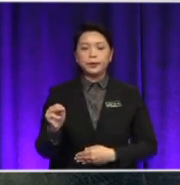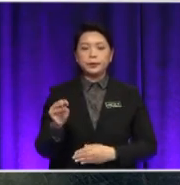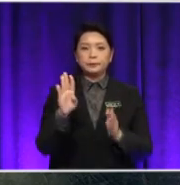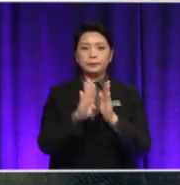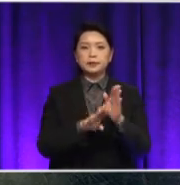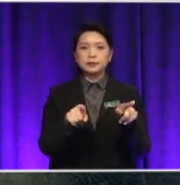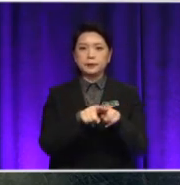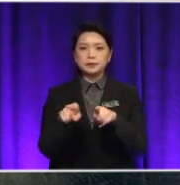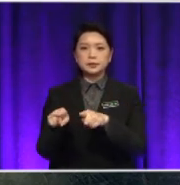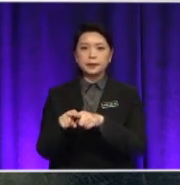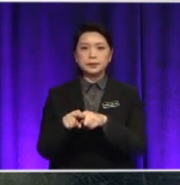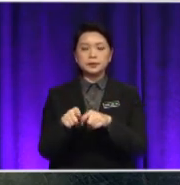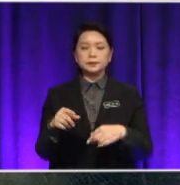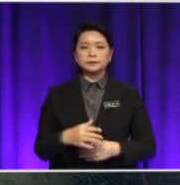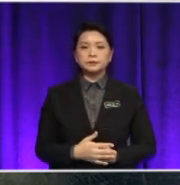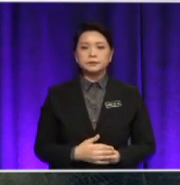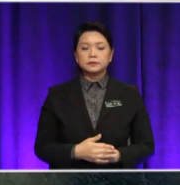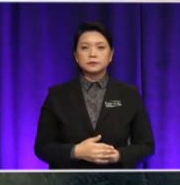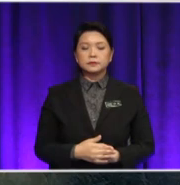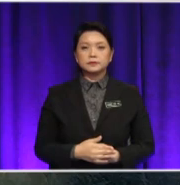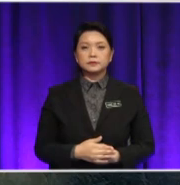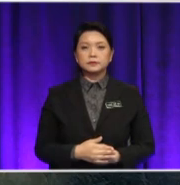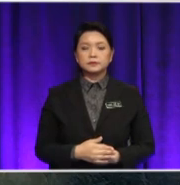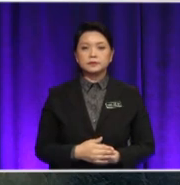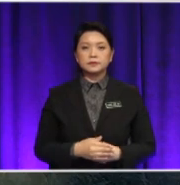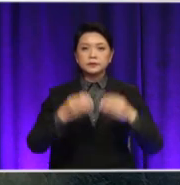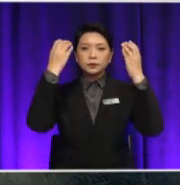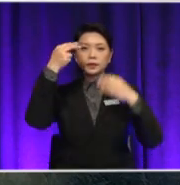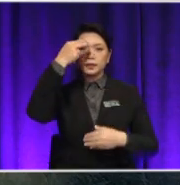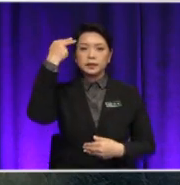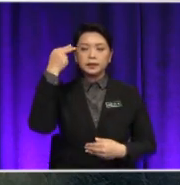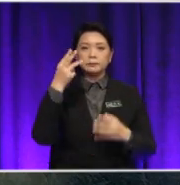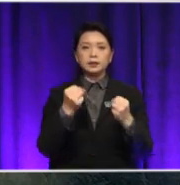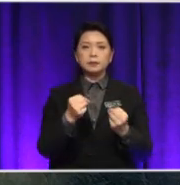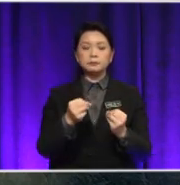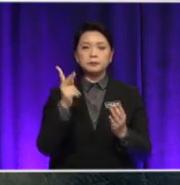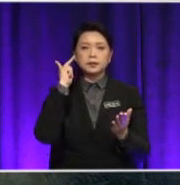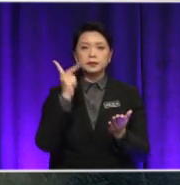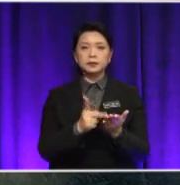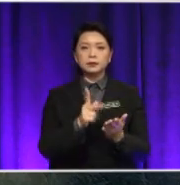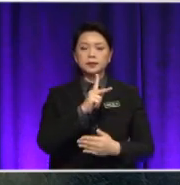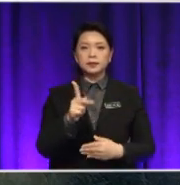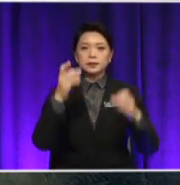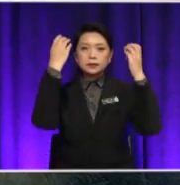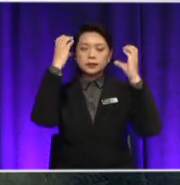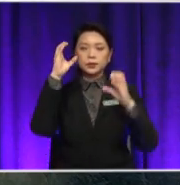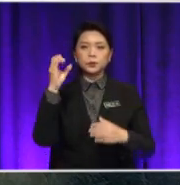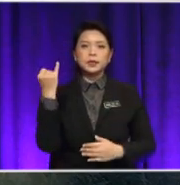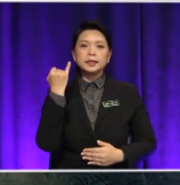memperkenalkan terlebih dahulu. Baik. Tapi eloklah saya memperkenalkan dahulu Cikgu Intan. Okay. Dia